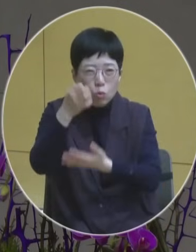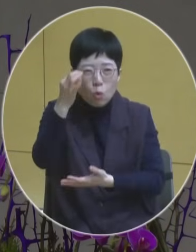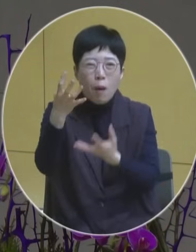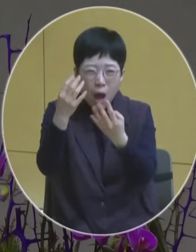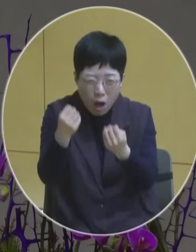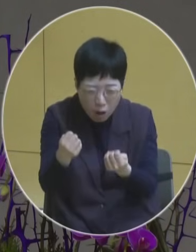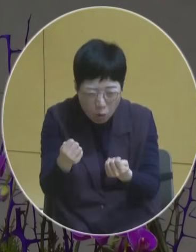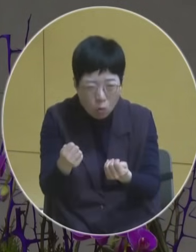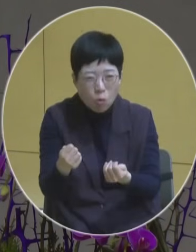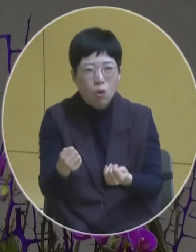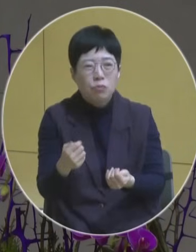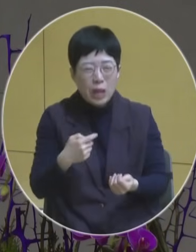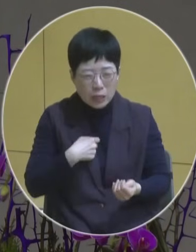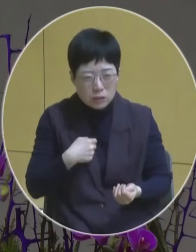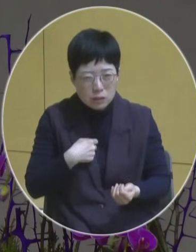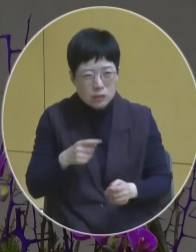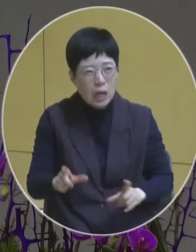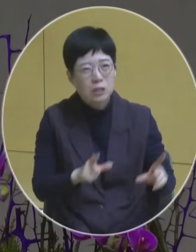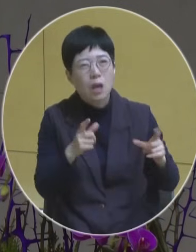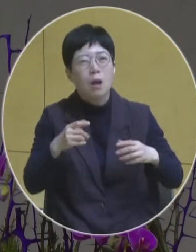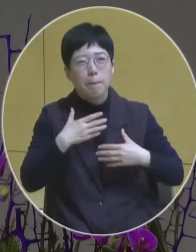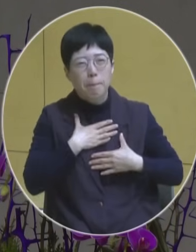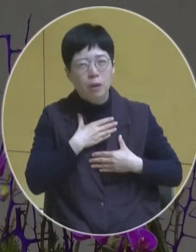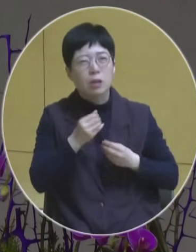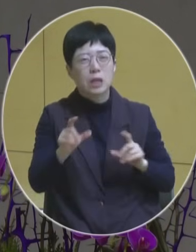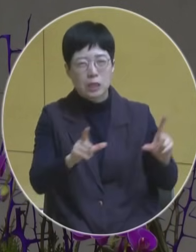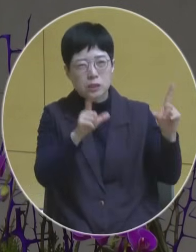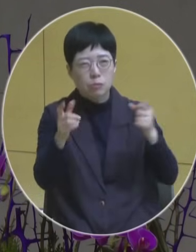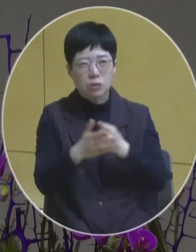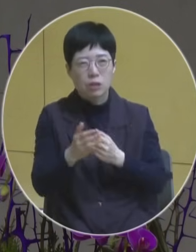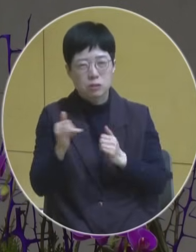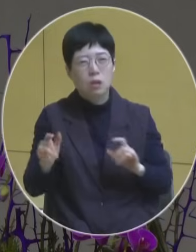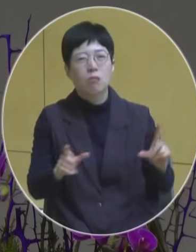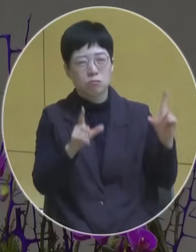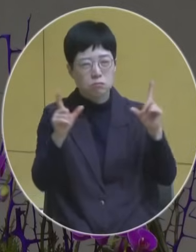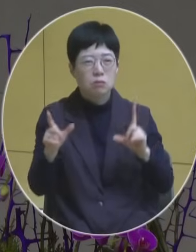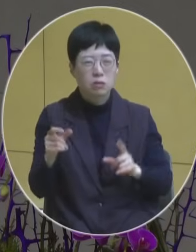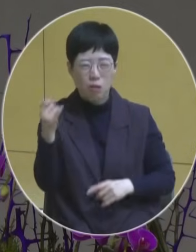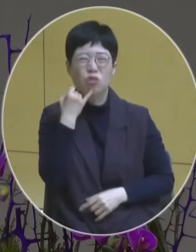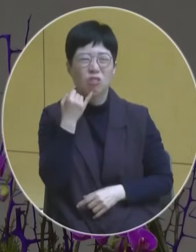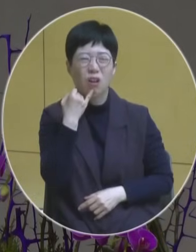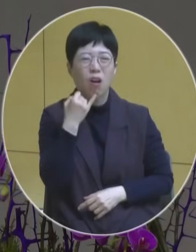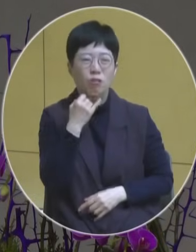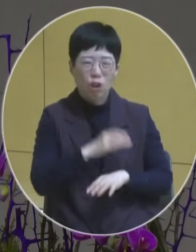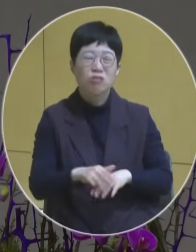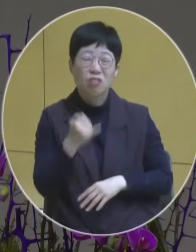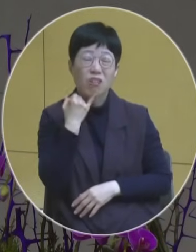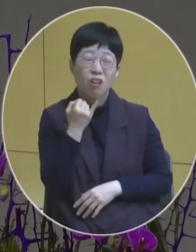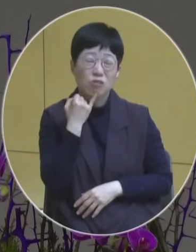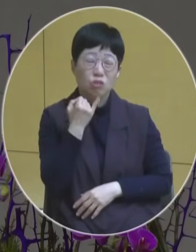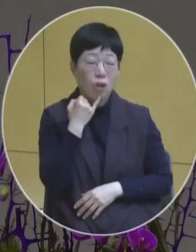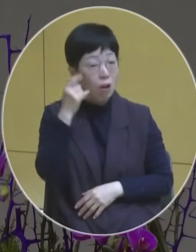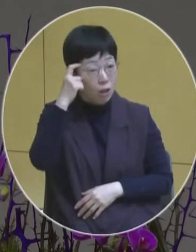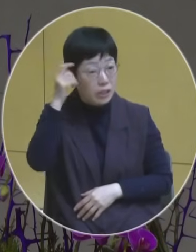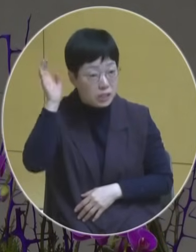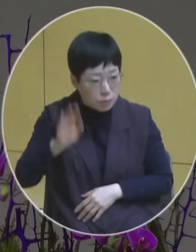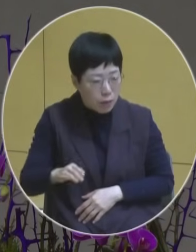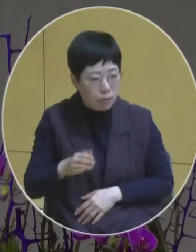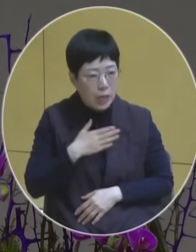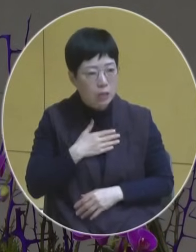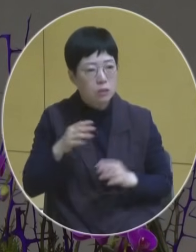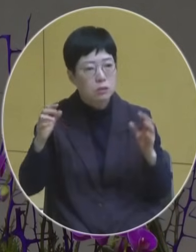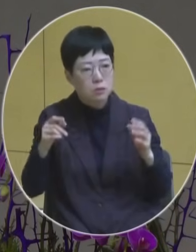많고 나는 사는데 편안하니까 나는 내 인생은 괜찮게 살고 있어 생각하지만 나를